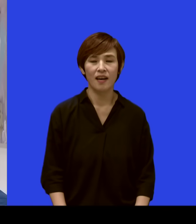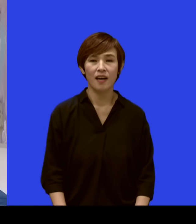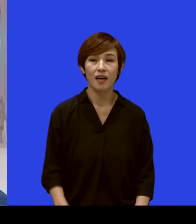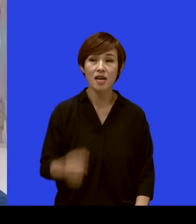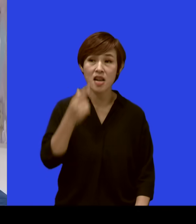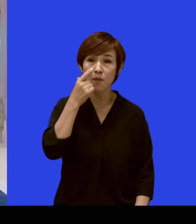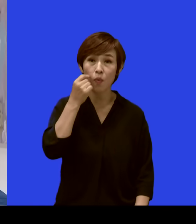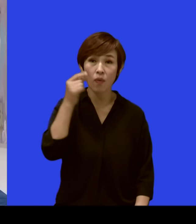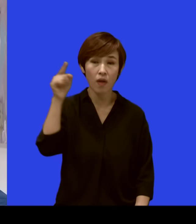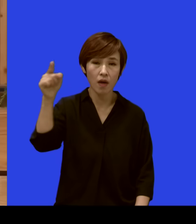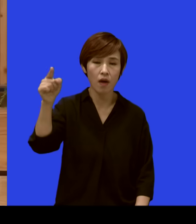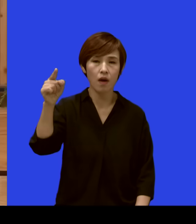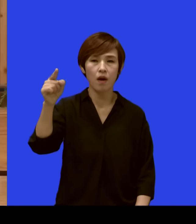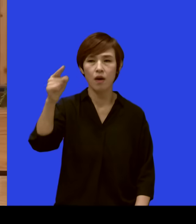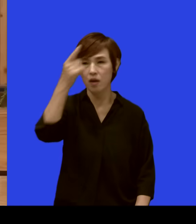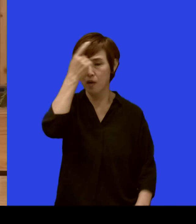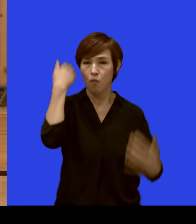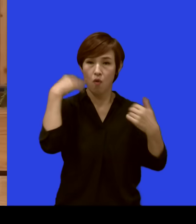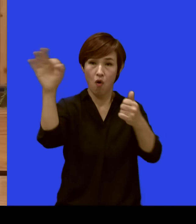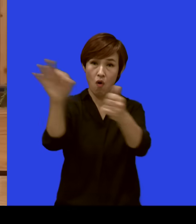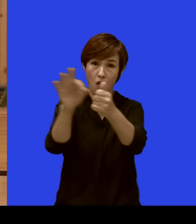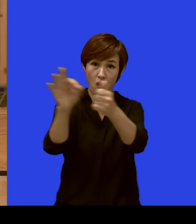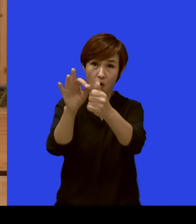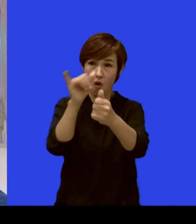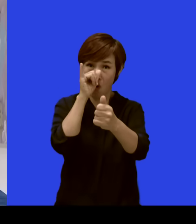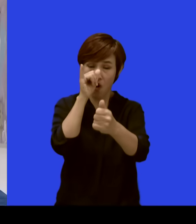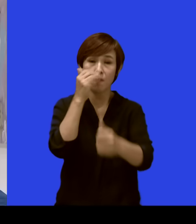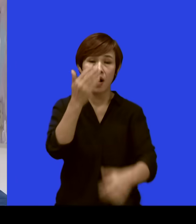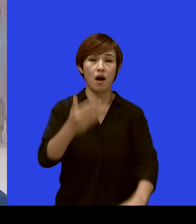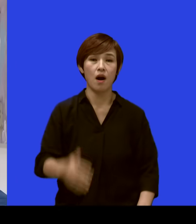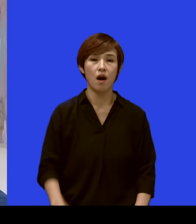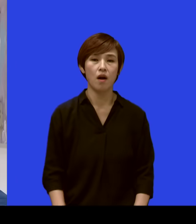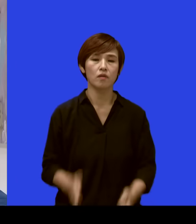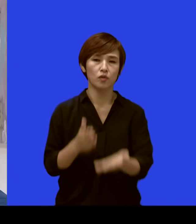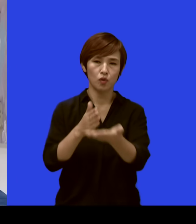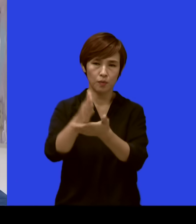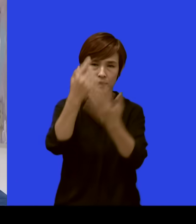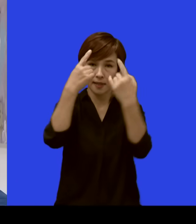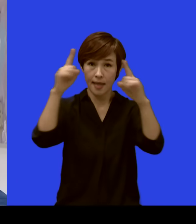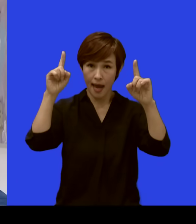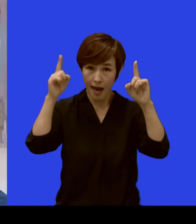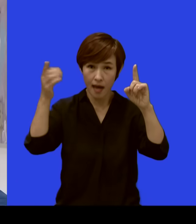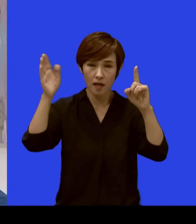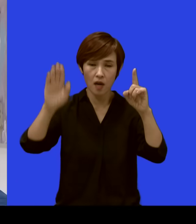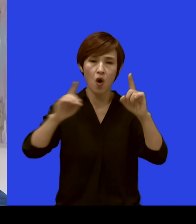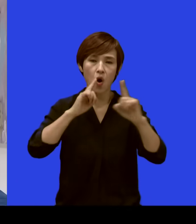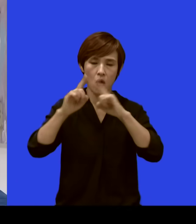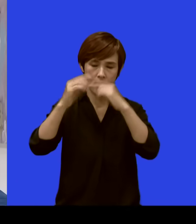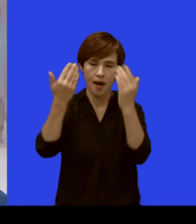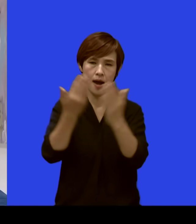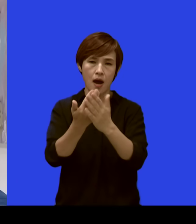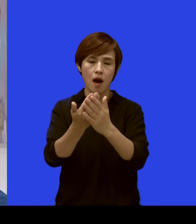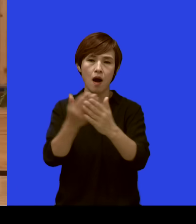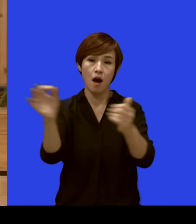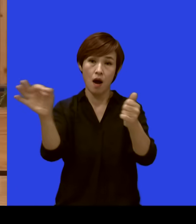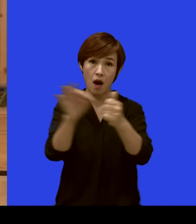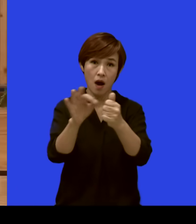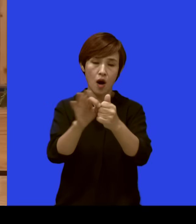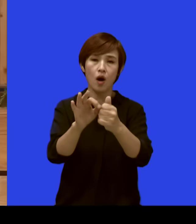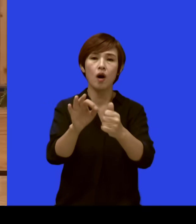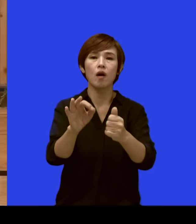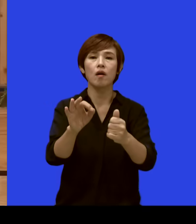일본에 국비 유학생이 있더라고요. 그래서 거기에 전문대학교이면서도 랭귀지 스쿨까지 하는데 그 전액